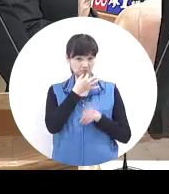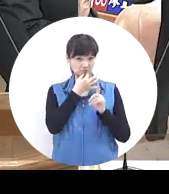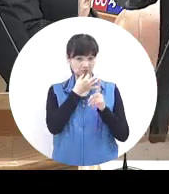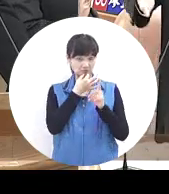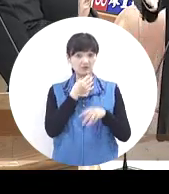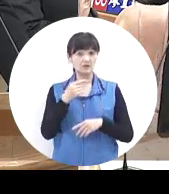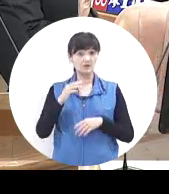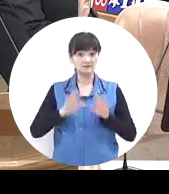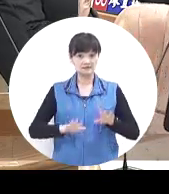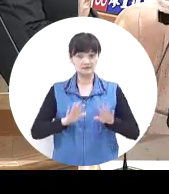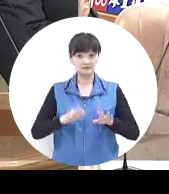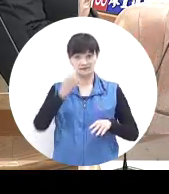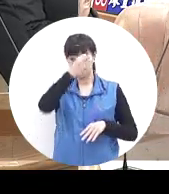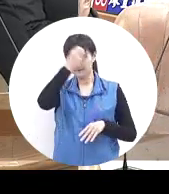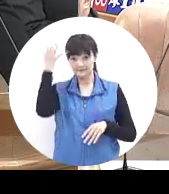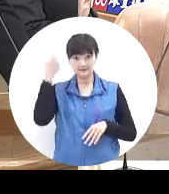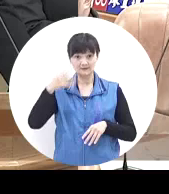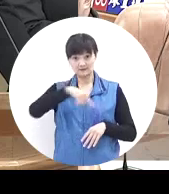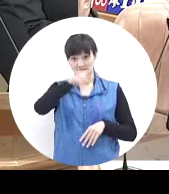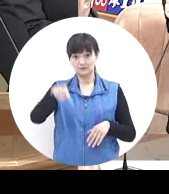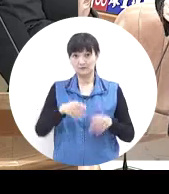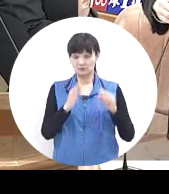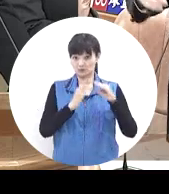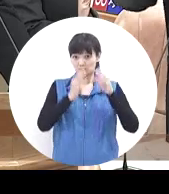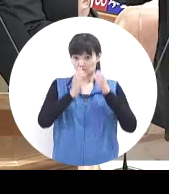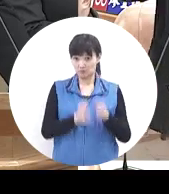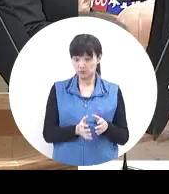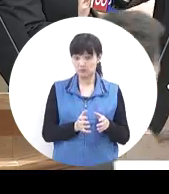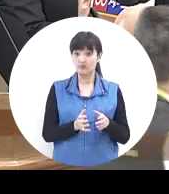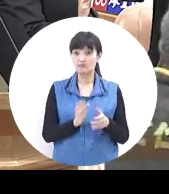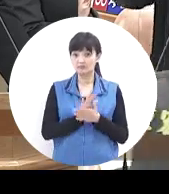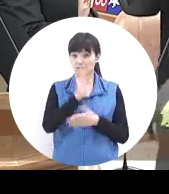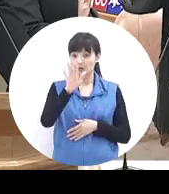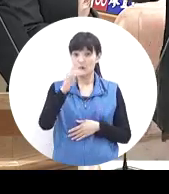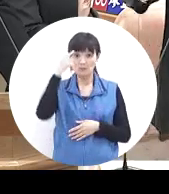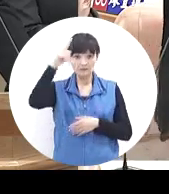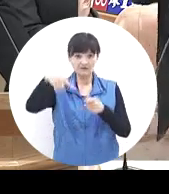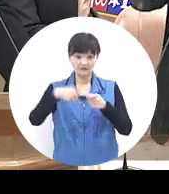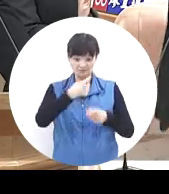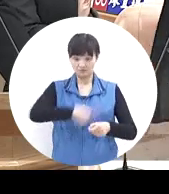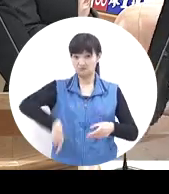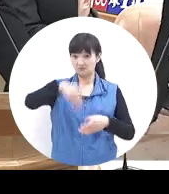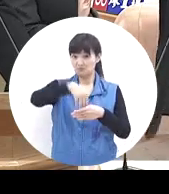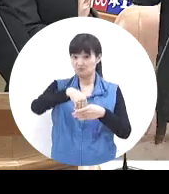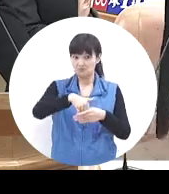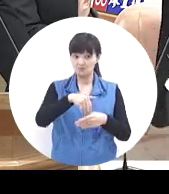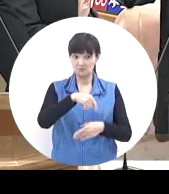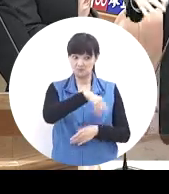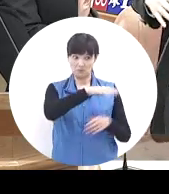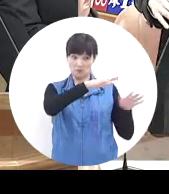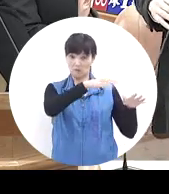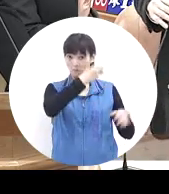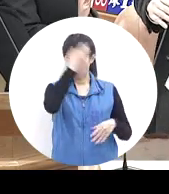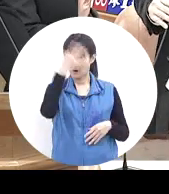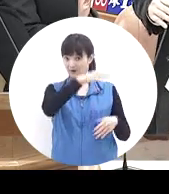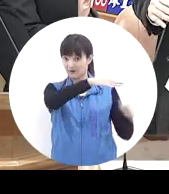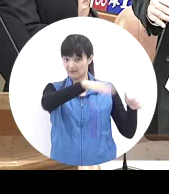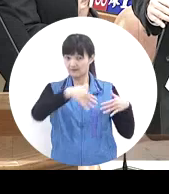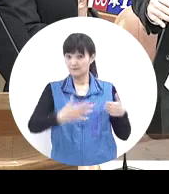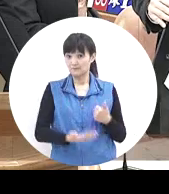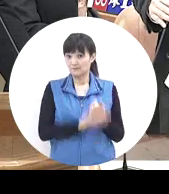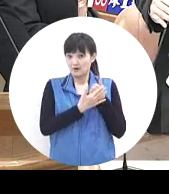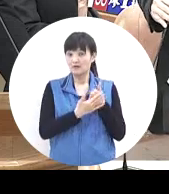年成立，然后变成一个选举话题？或、哦、我被为了被起定冲官票，然后继续下一步冲这个总